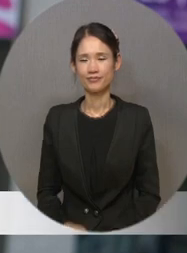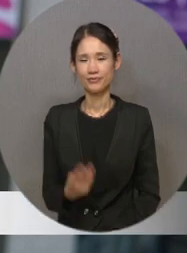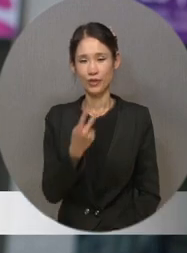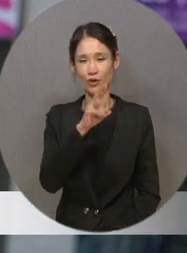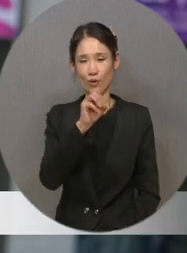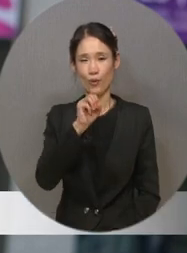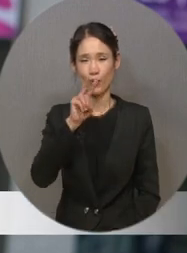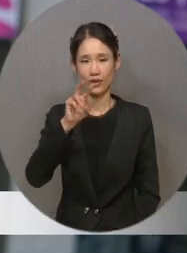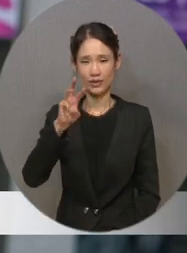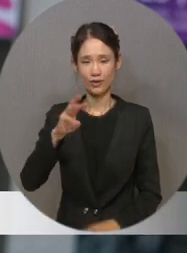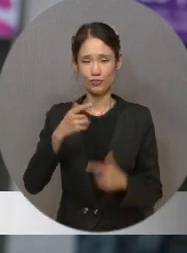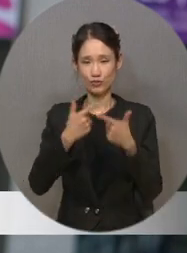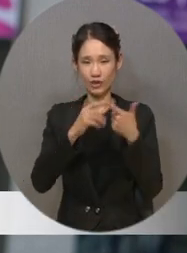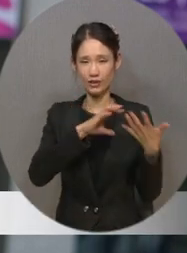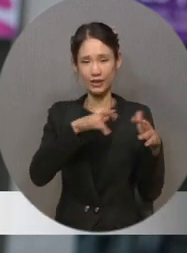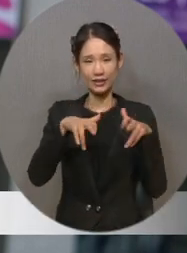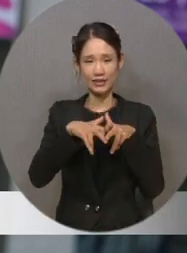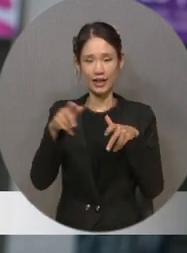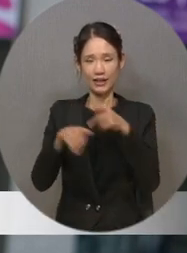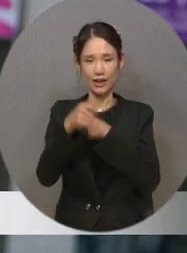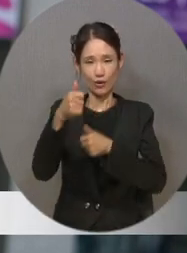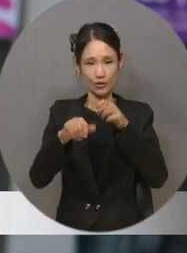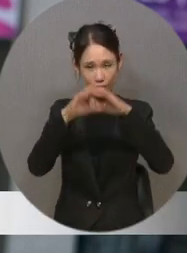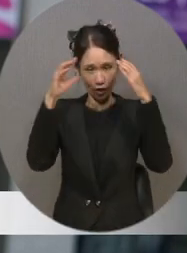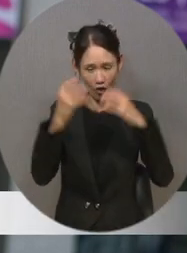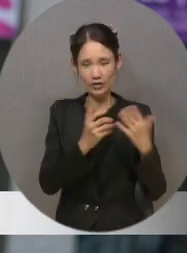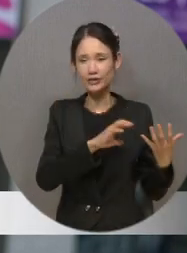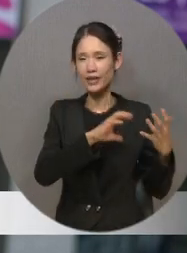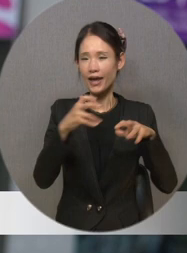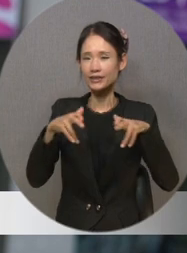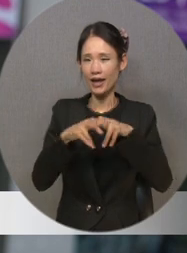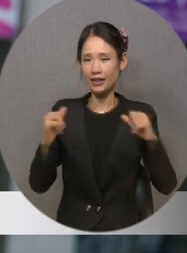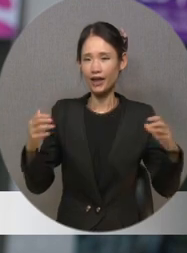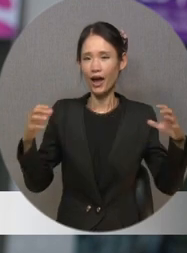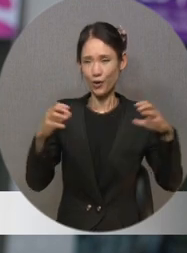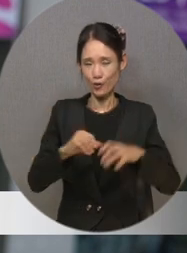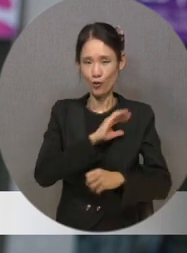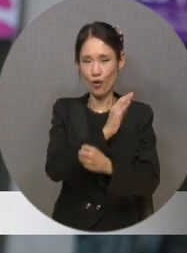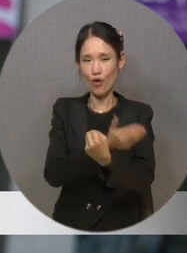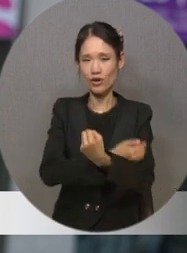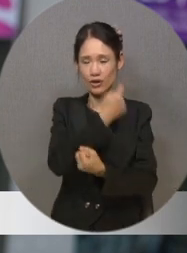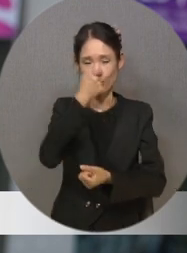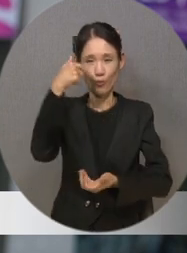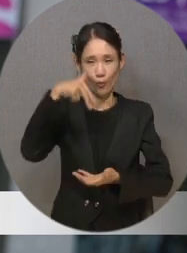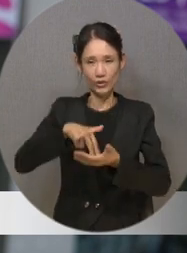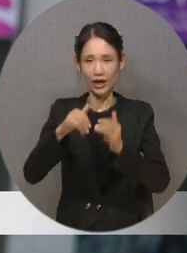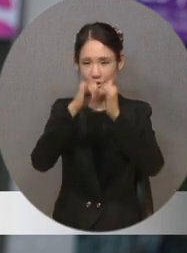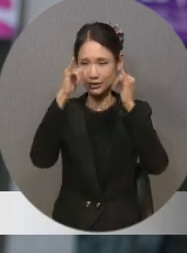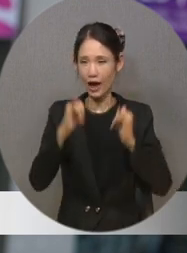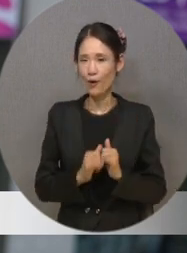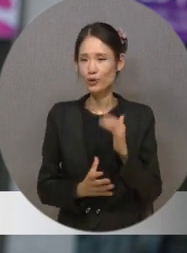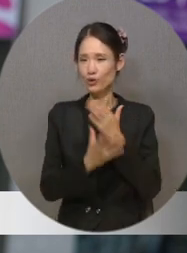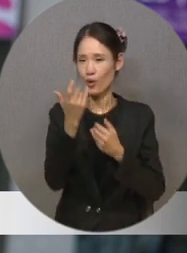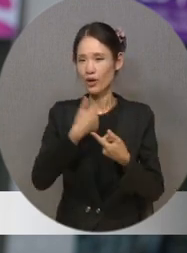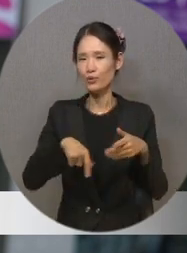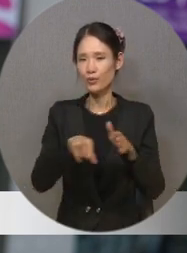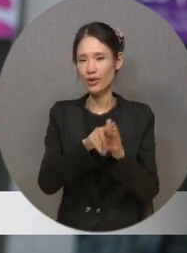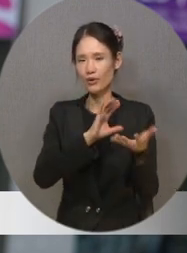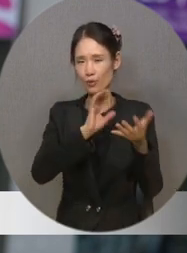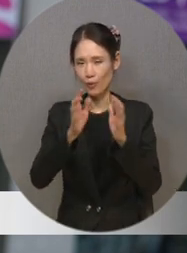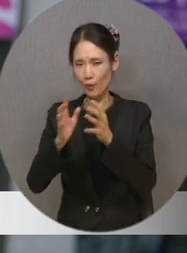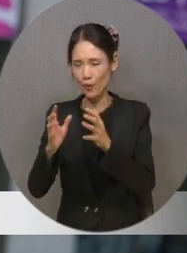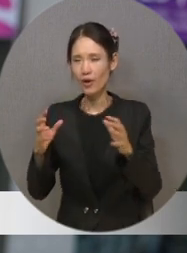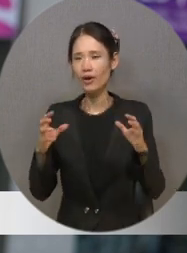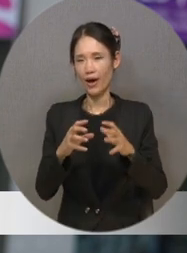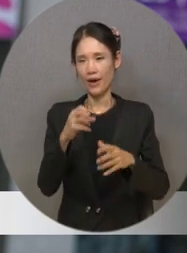2023 부산 세계장애인대회는 전 세계 장애인들이 모여 권리보장과 사회통합을 위해 논의하는 연대회장으로